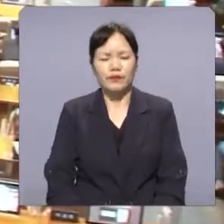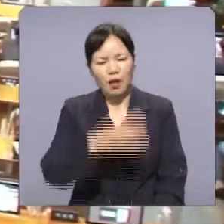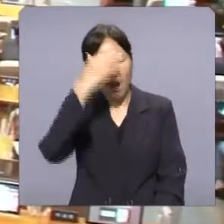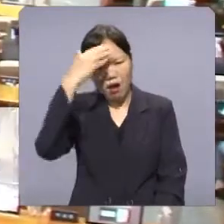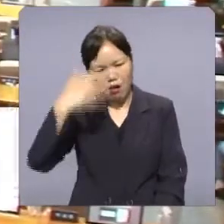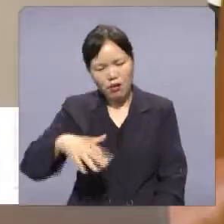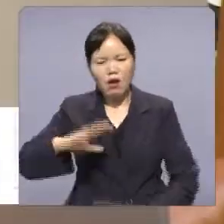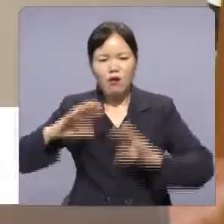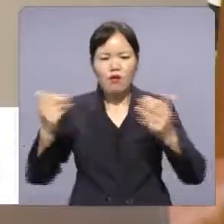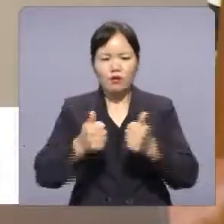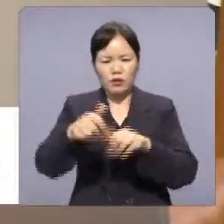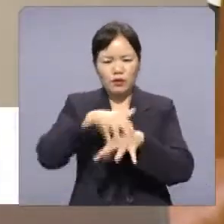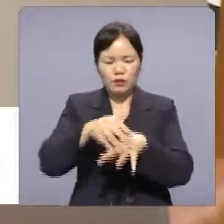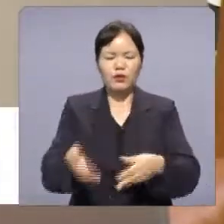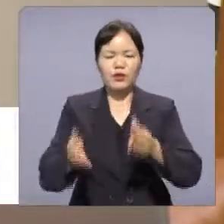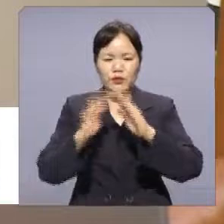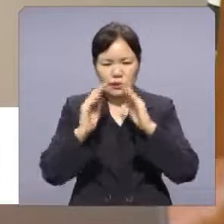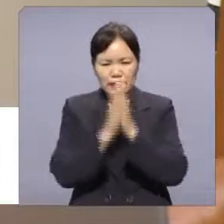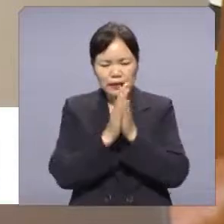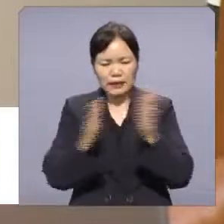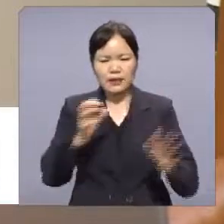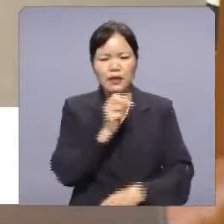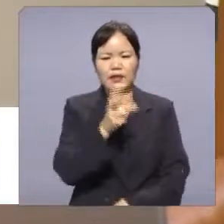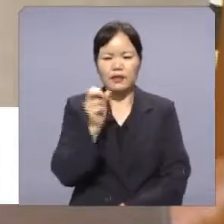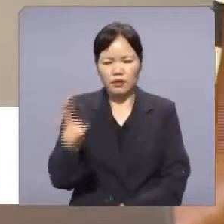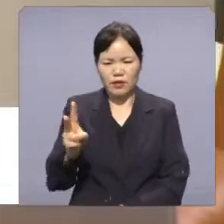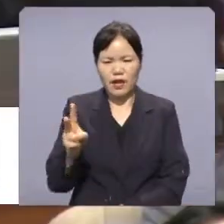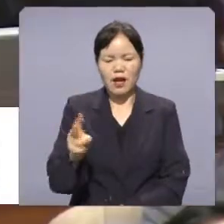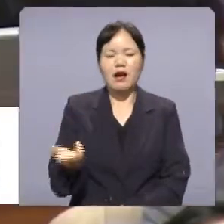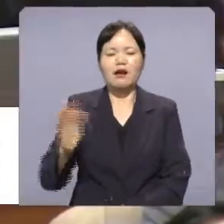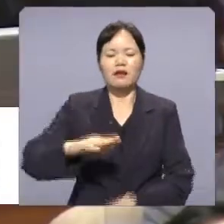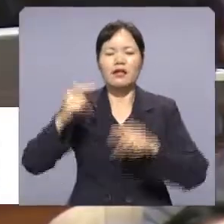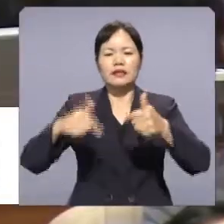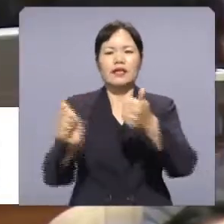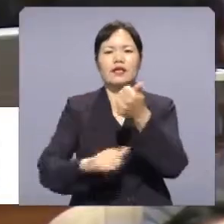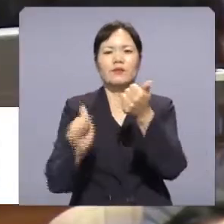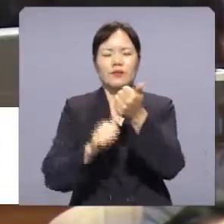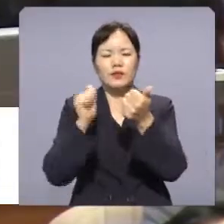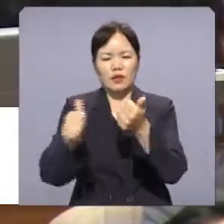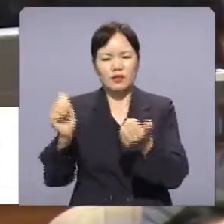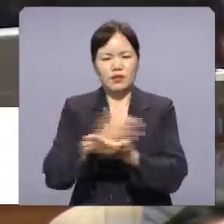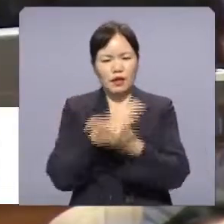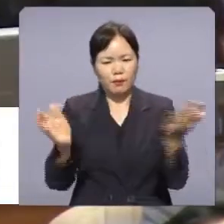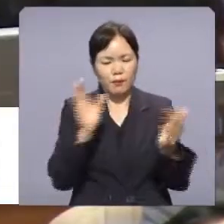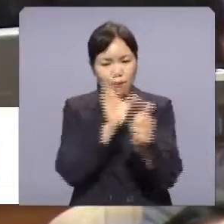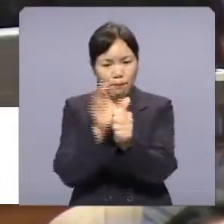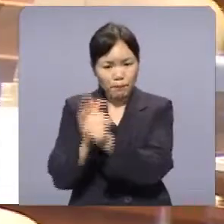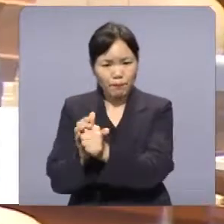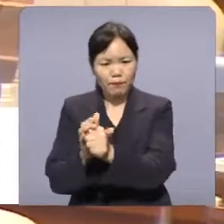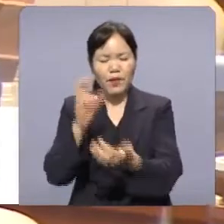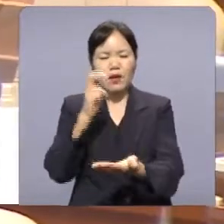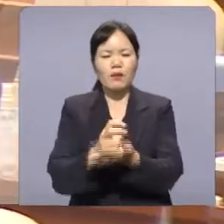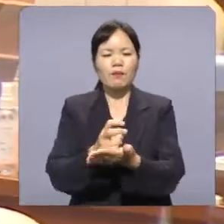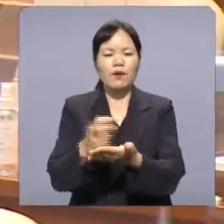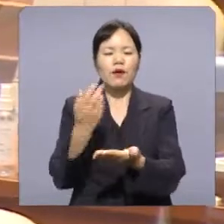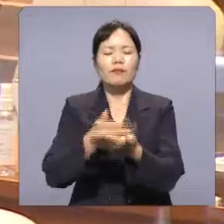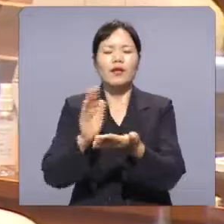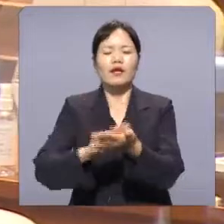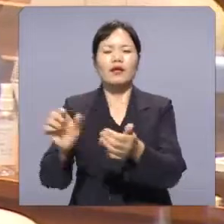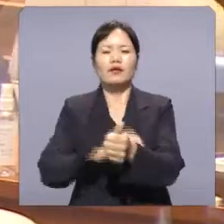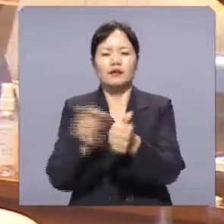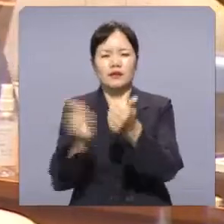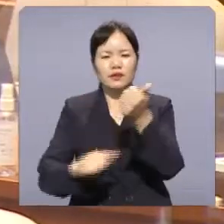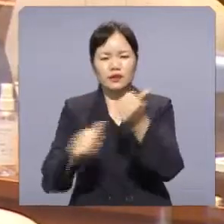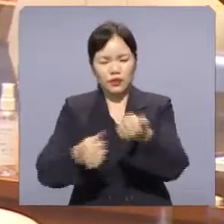국회 정상화에 단초를 마련한 여야지만 상임위원장 배정과 사법개혁 특위 구성이라는 또 다른